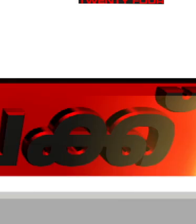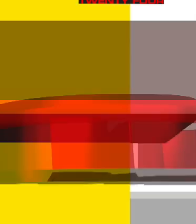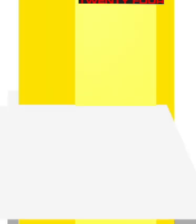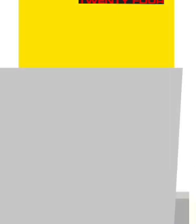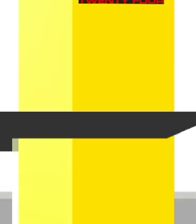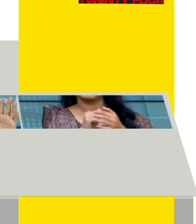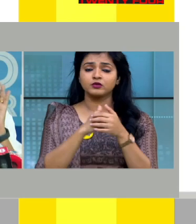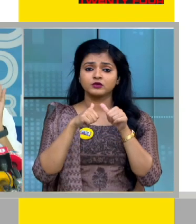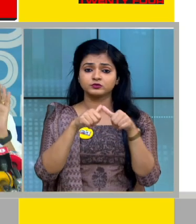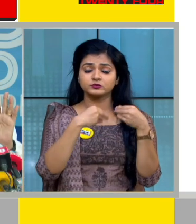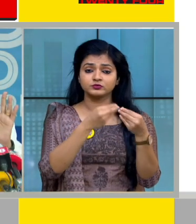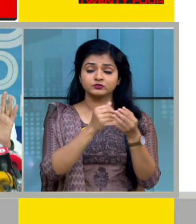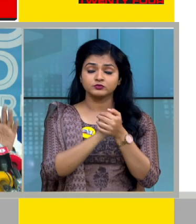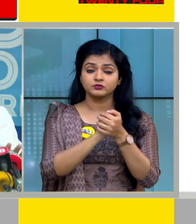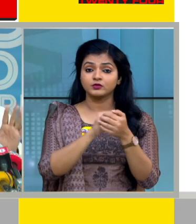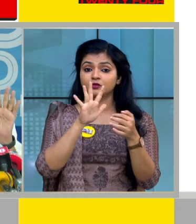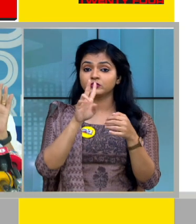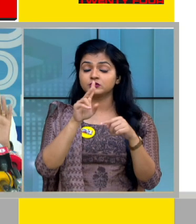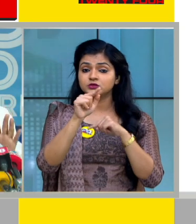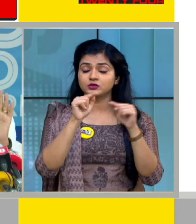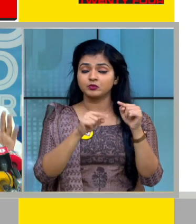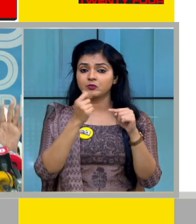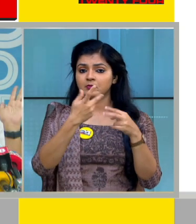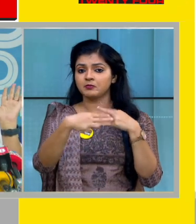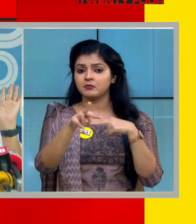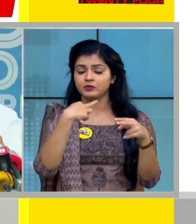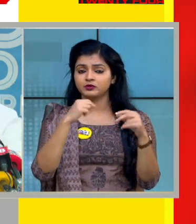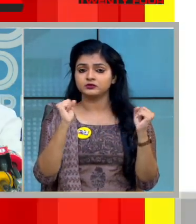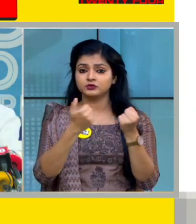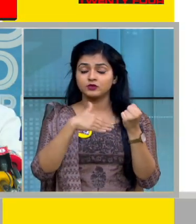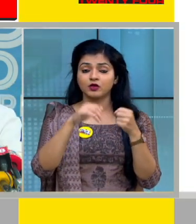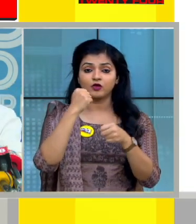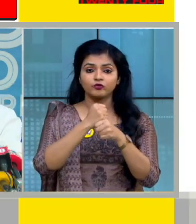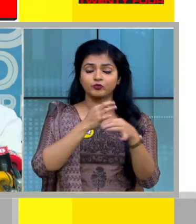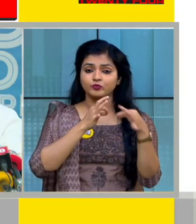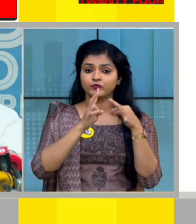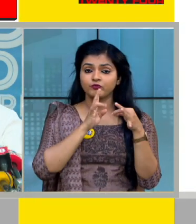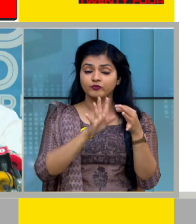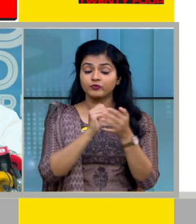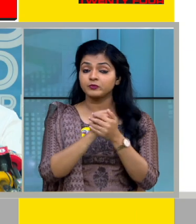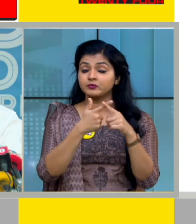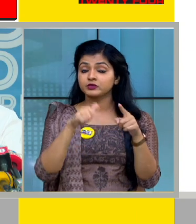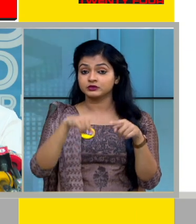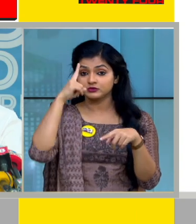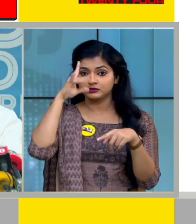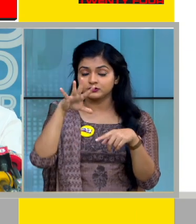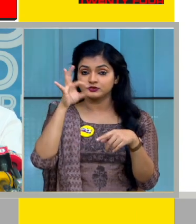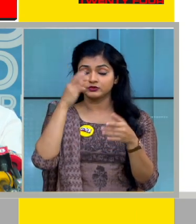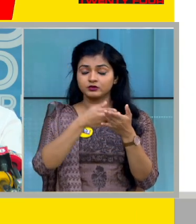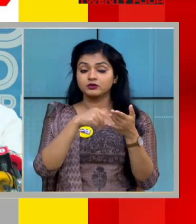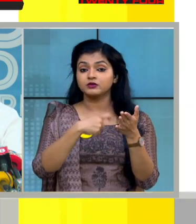നടത്തുന്നു, 52% പണമെങ്കിലും തിരികെ ലഭിക്കാനുള്ള ഇടപെടൽ നടത്തുന്നതൊക്കെ സർക്കാർ വാദിക്കുമ്പോൾ പോലും ഈ ഒരു തീരുമാനം,